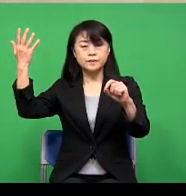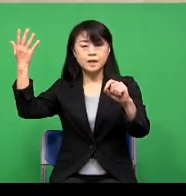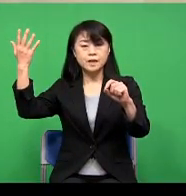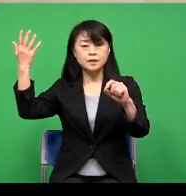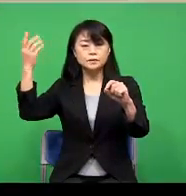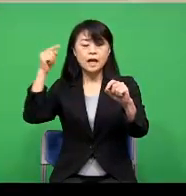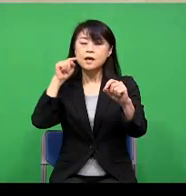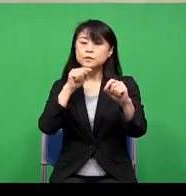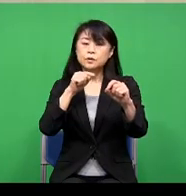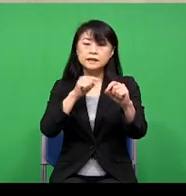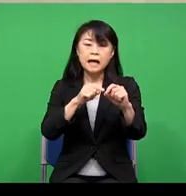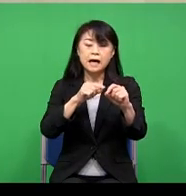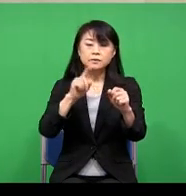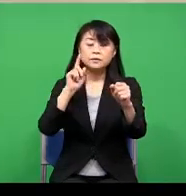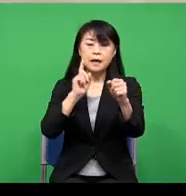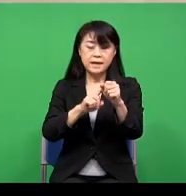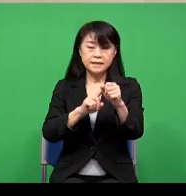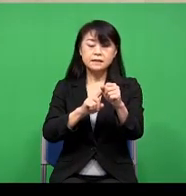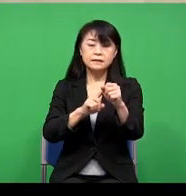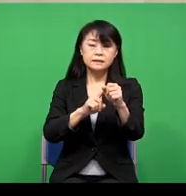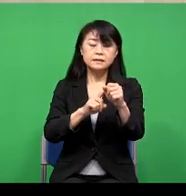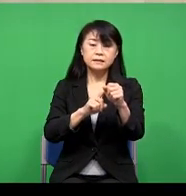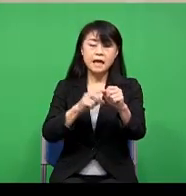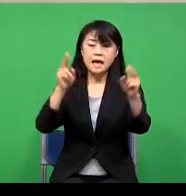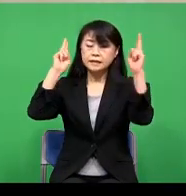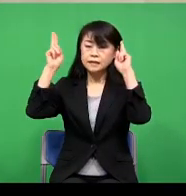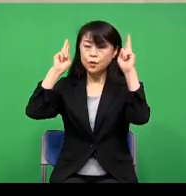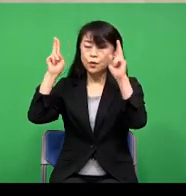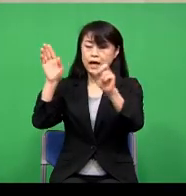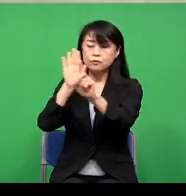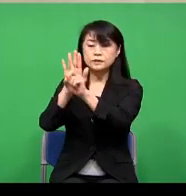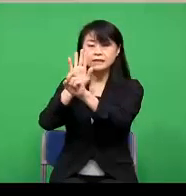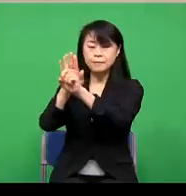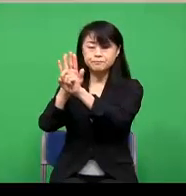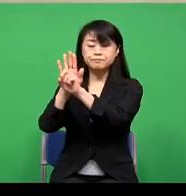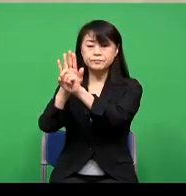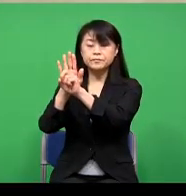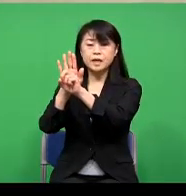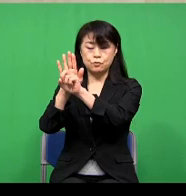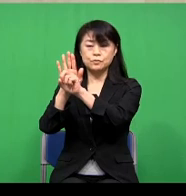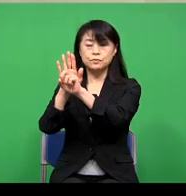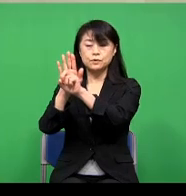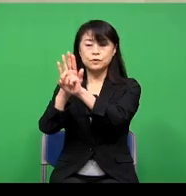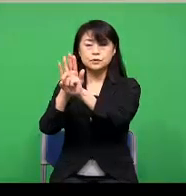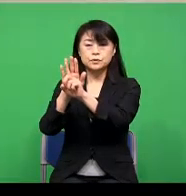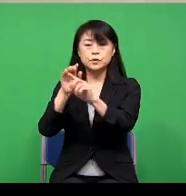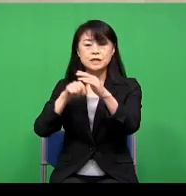ね、例えば、5月、6月、4月段階でも、